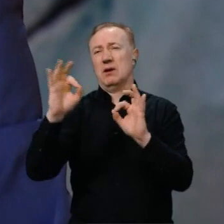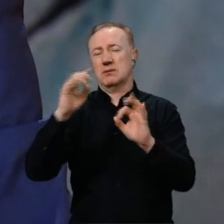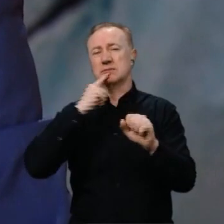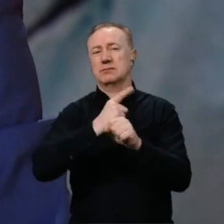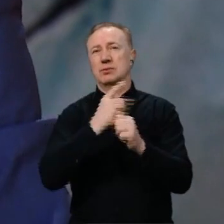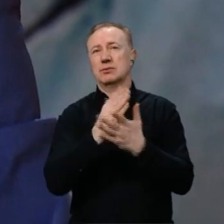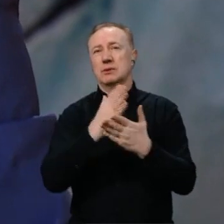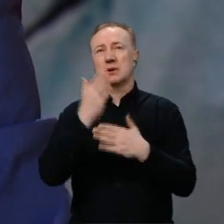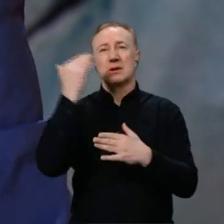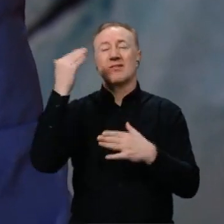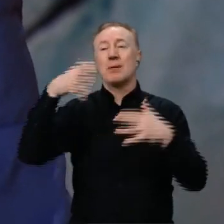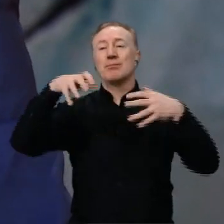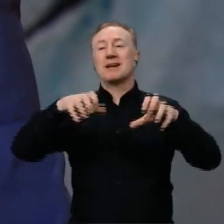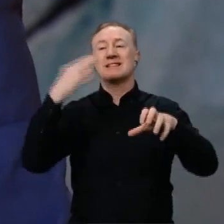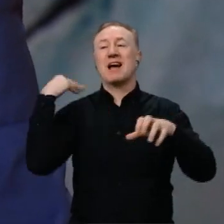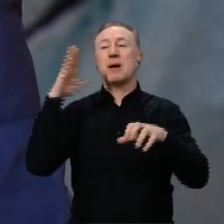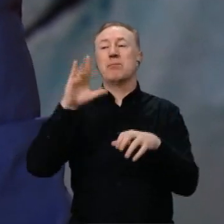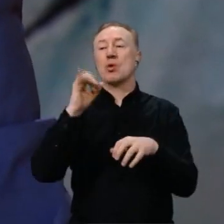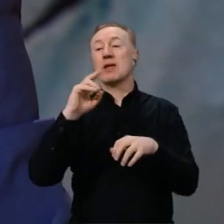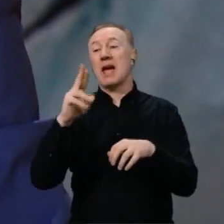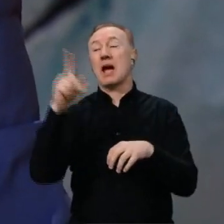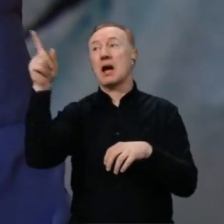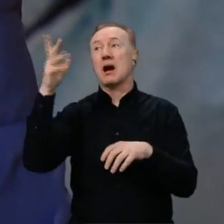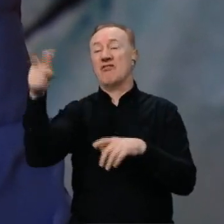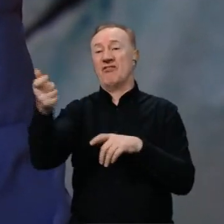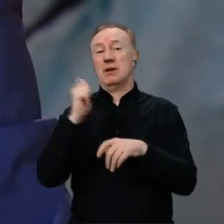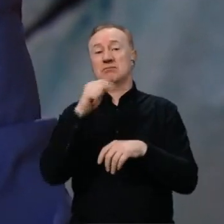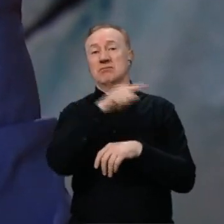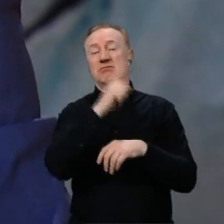zafundował nam tego selekcjonera, w którego wierzymy i wierzymy, że będziemy grać